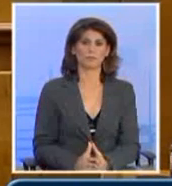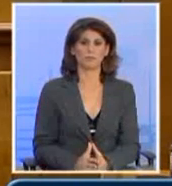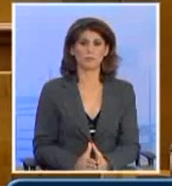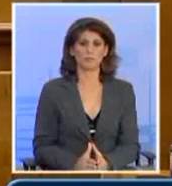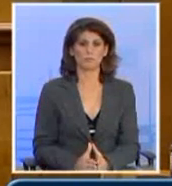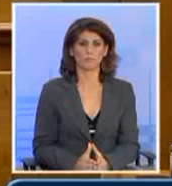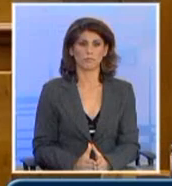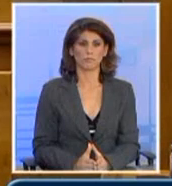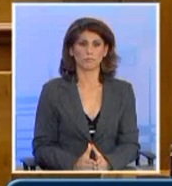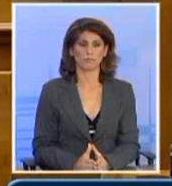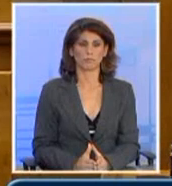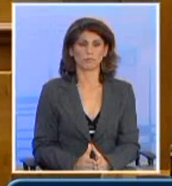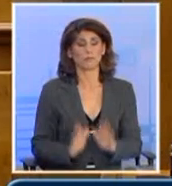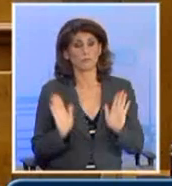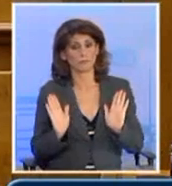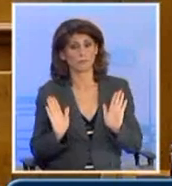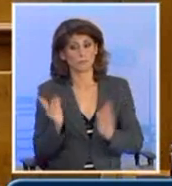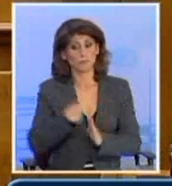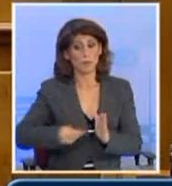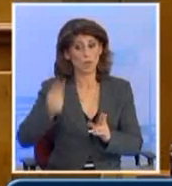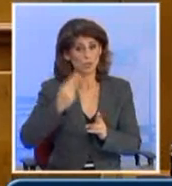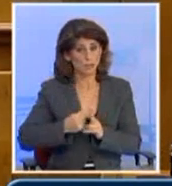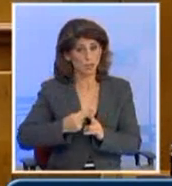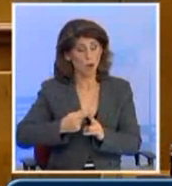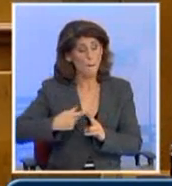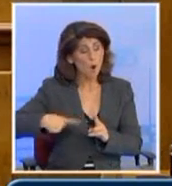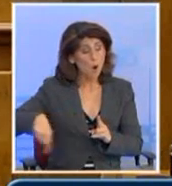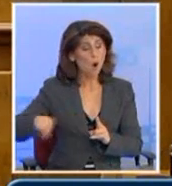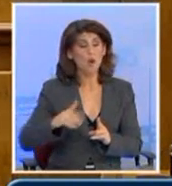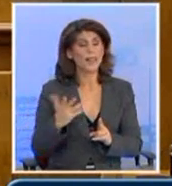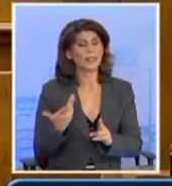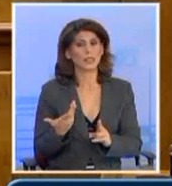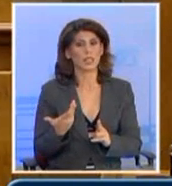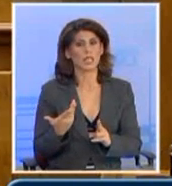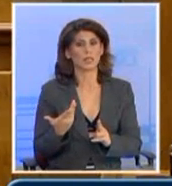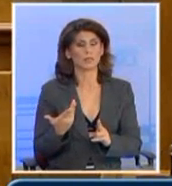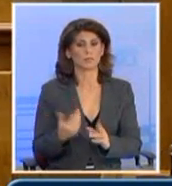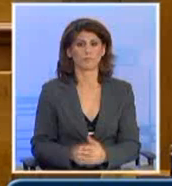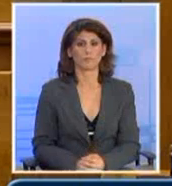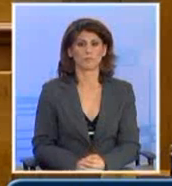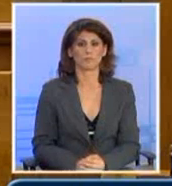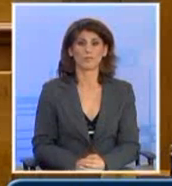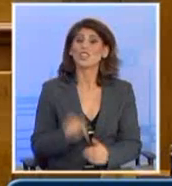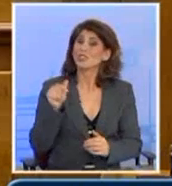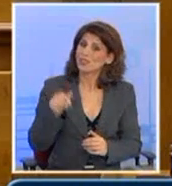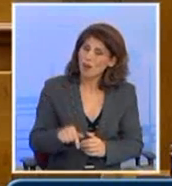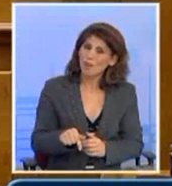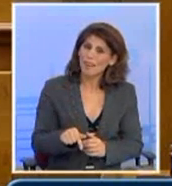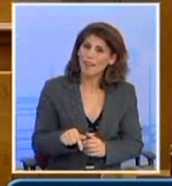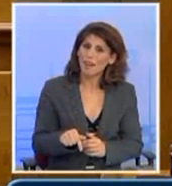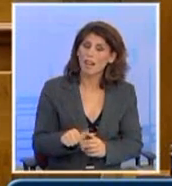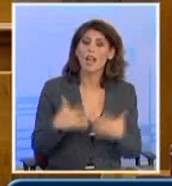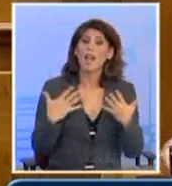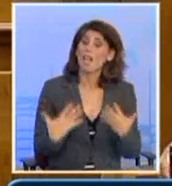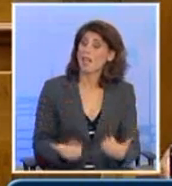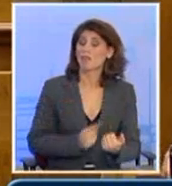Όμως, το πιο σημαντικό απ' όλα είναι πως τώρα πια